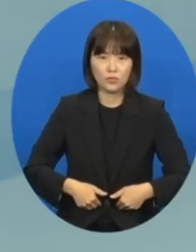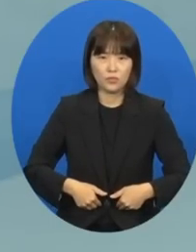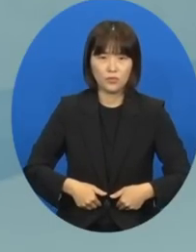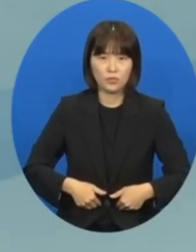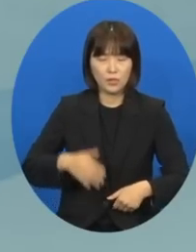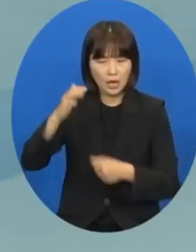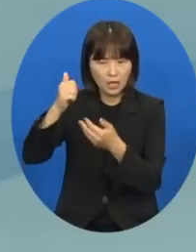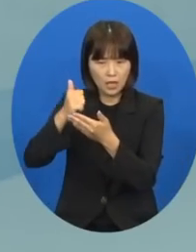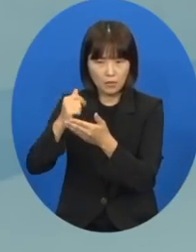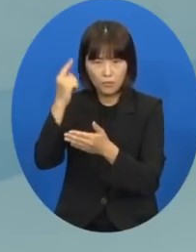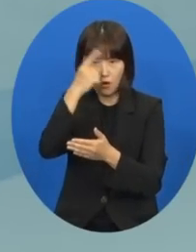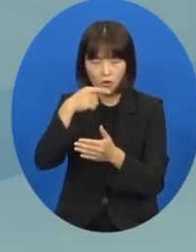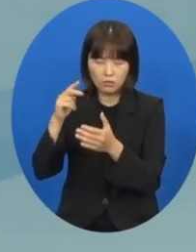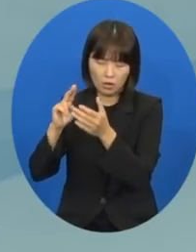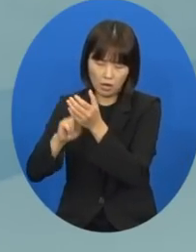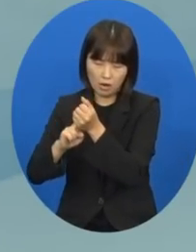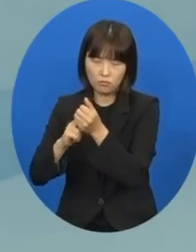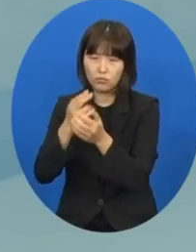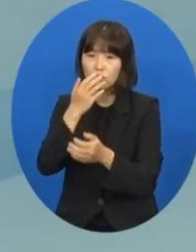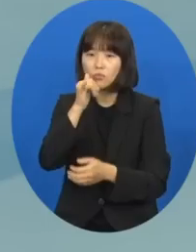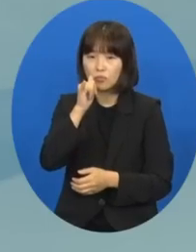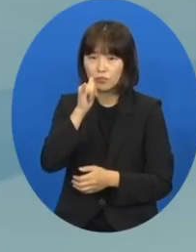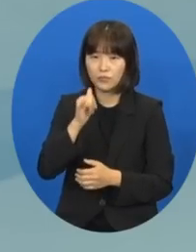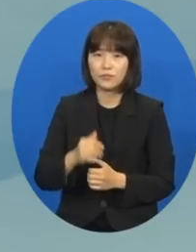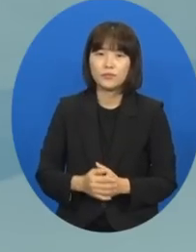얼굴을 감추실 수도 있기 때문에 그렇습니다.